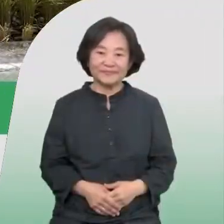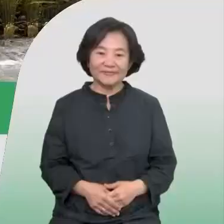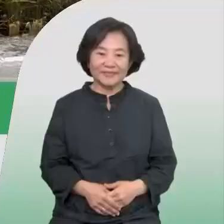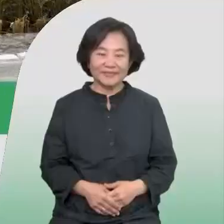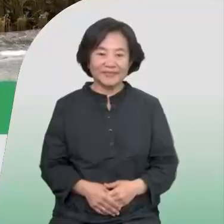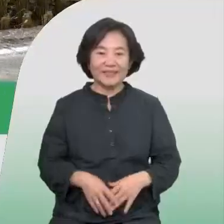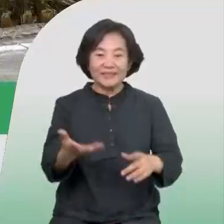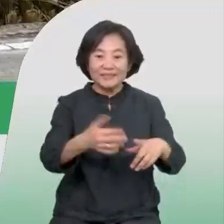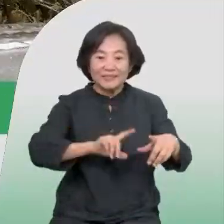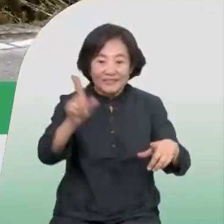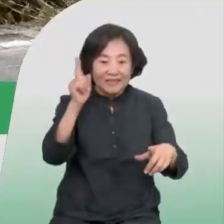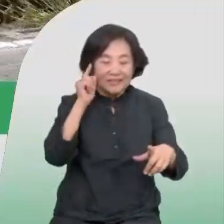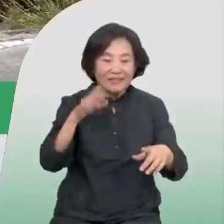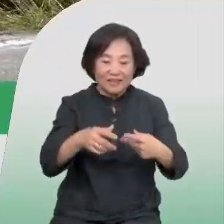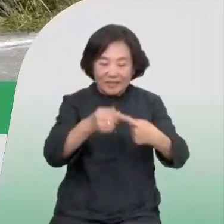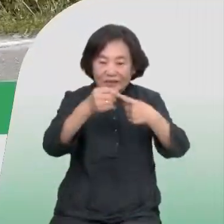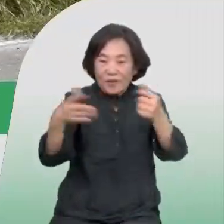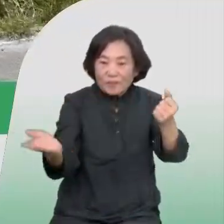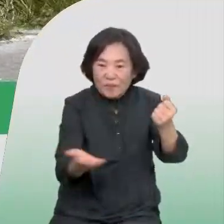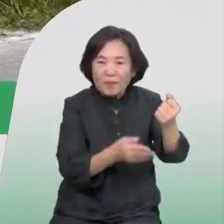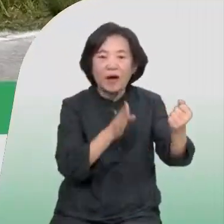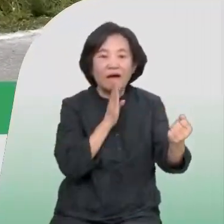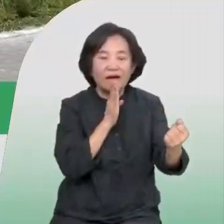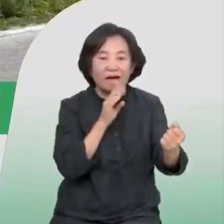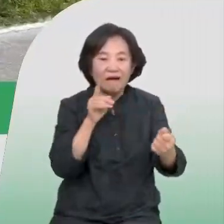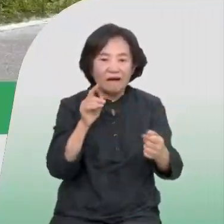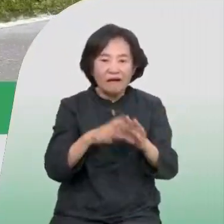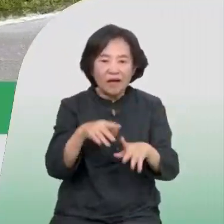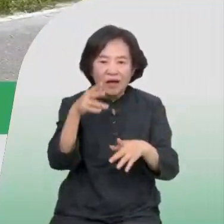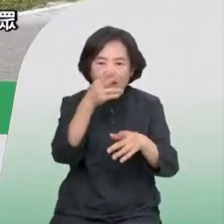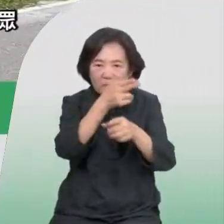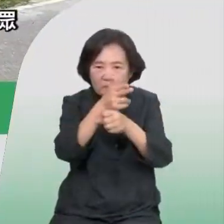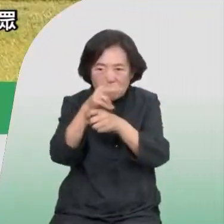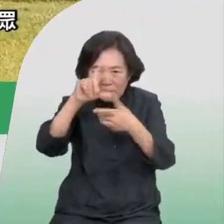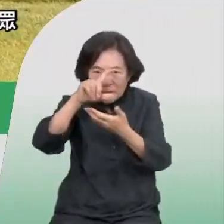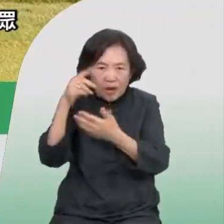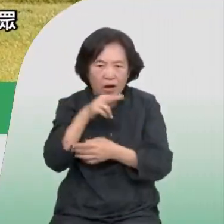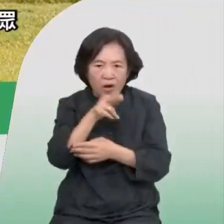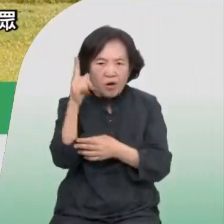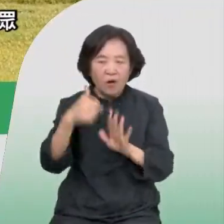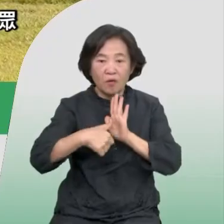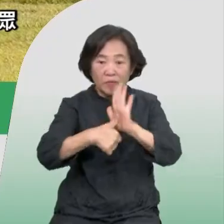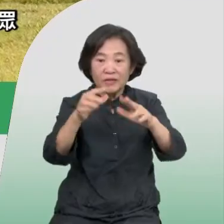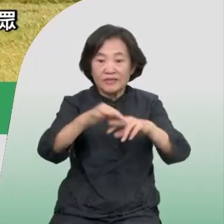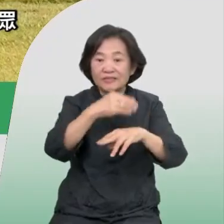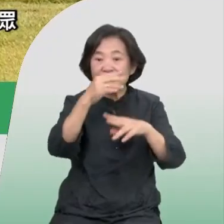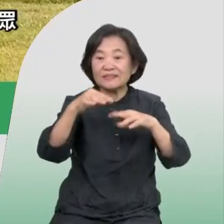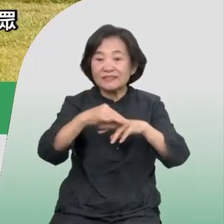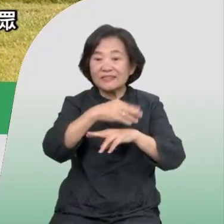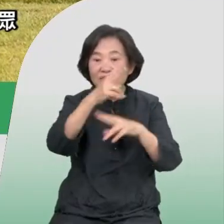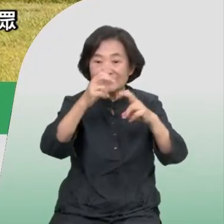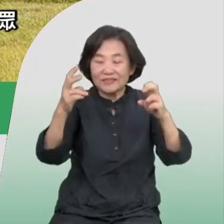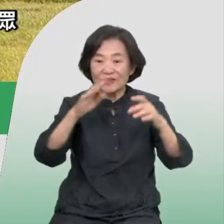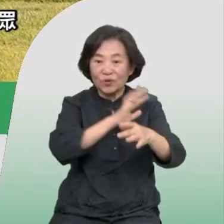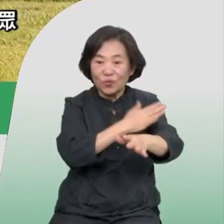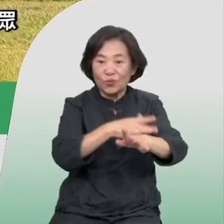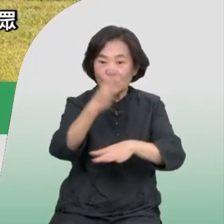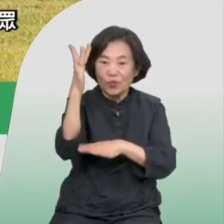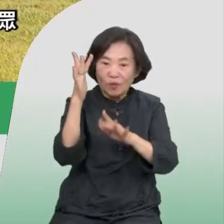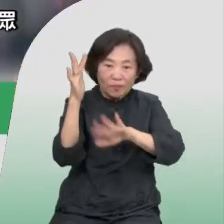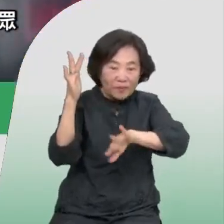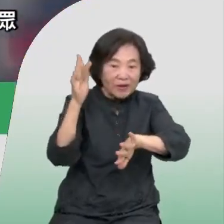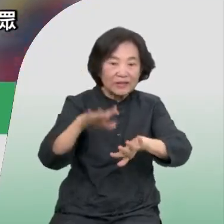这张东西一期无为国无的时间。民众拍到的画面，则看到有名的景点经常无数损耗，因此沿